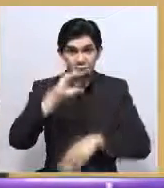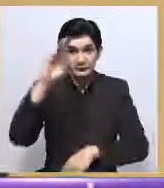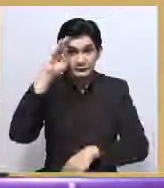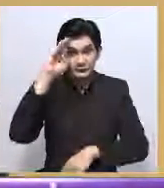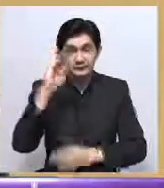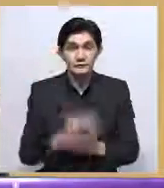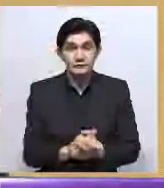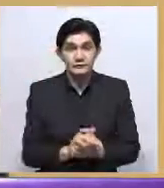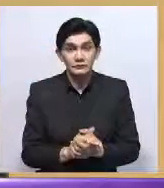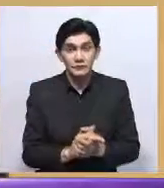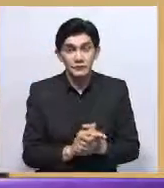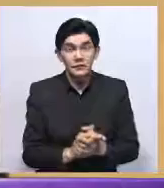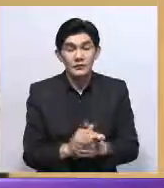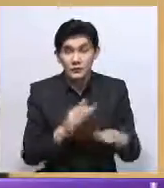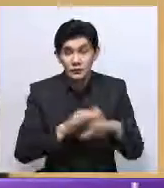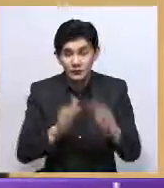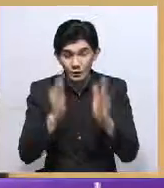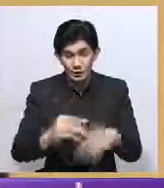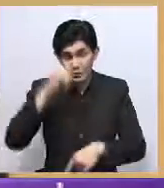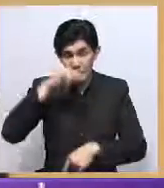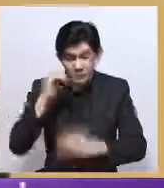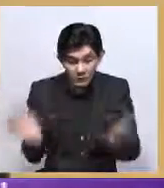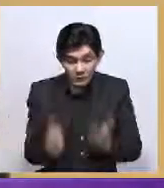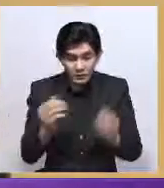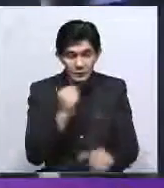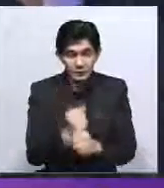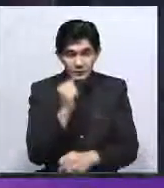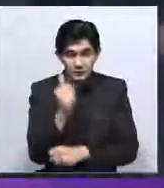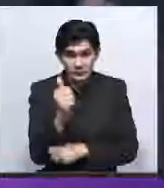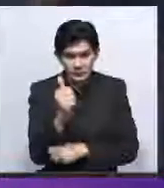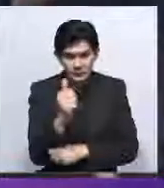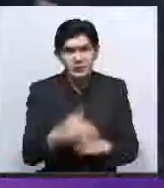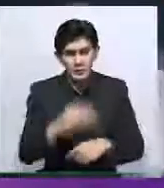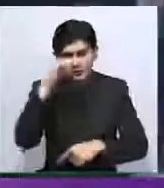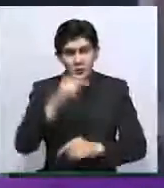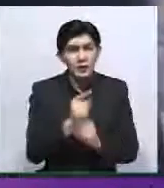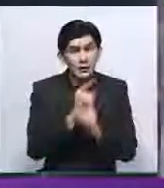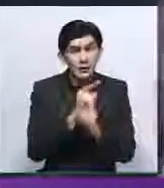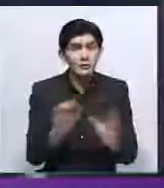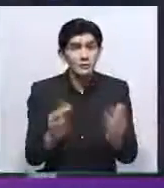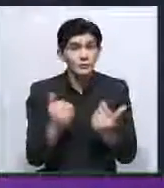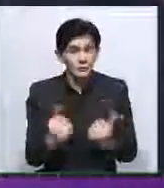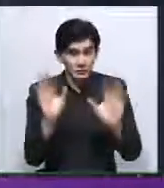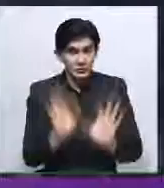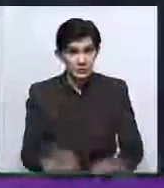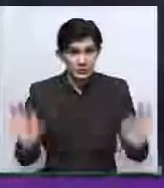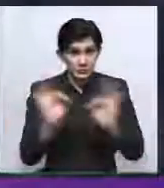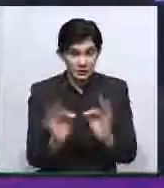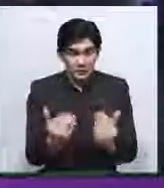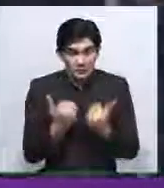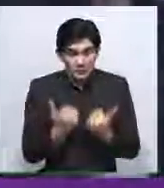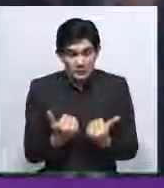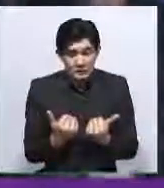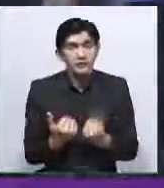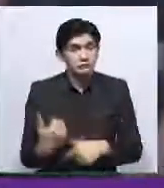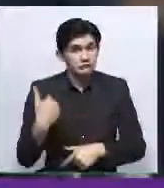านายกรัฐมนตรีชวนคนไทยรวมพลังขับเคลื่อนการกระทำความดีแบบไทยนิยมโดยย้ำนะคะว่าช่วงเวลานี้เป็